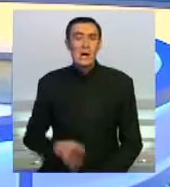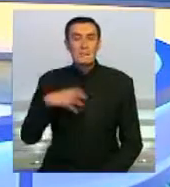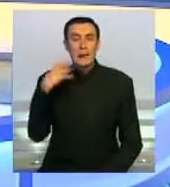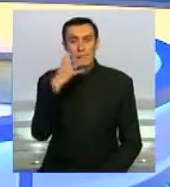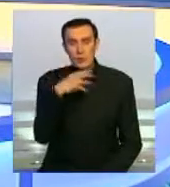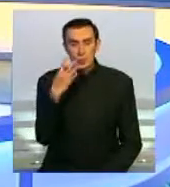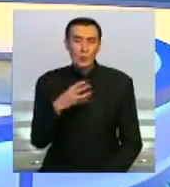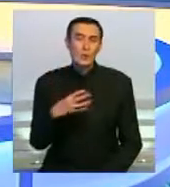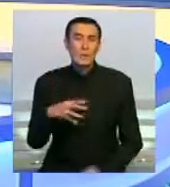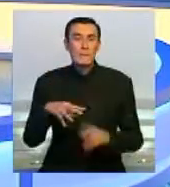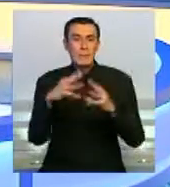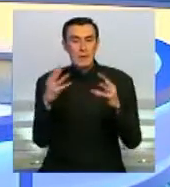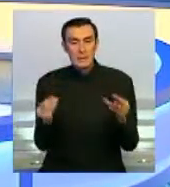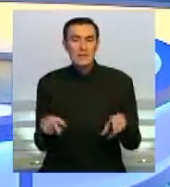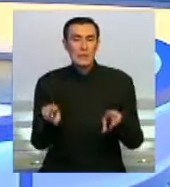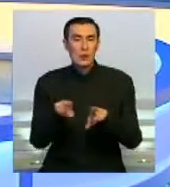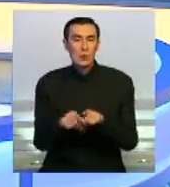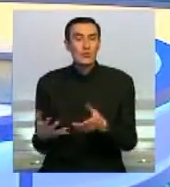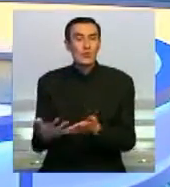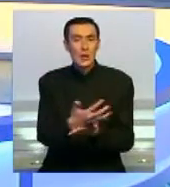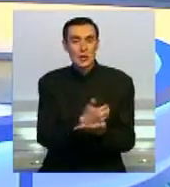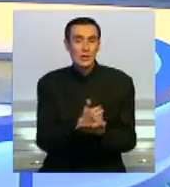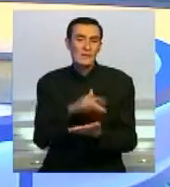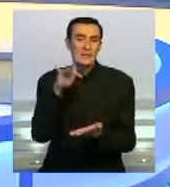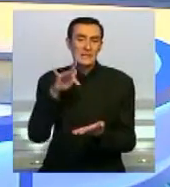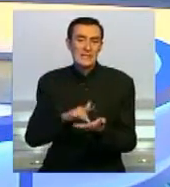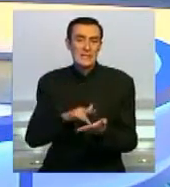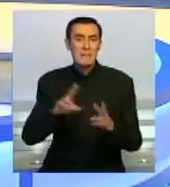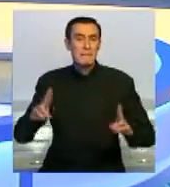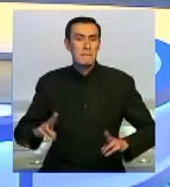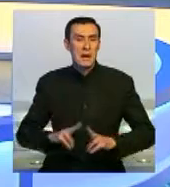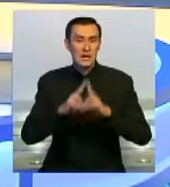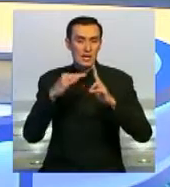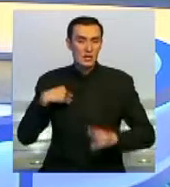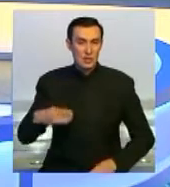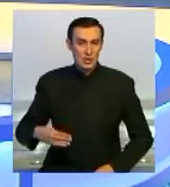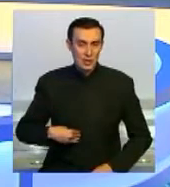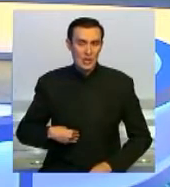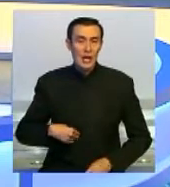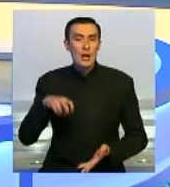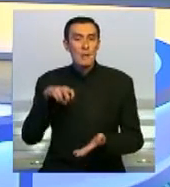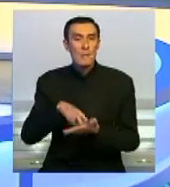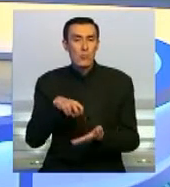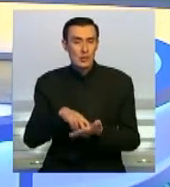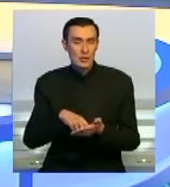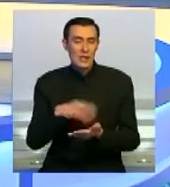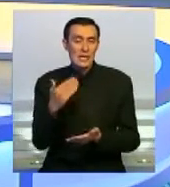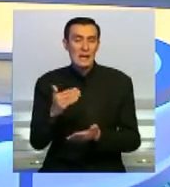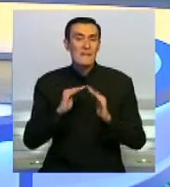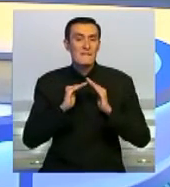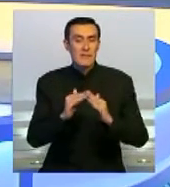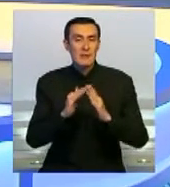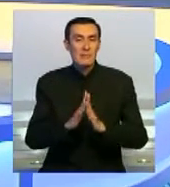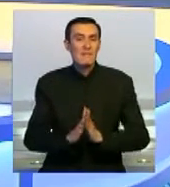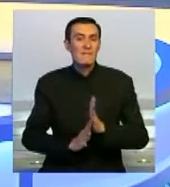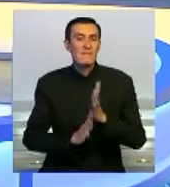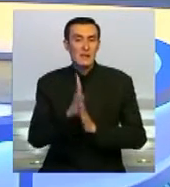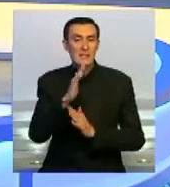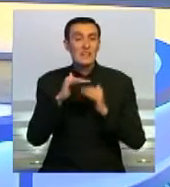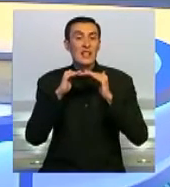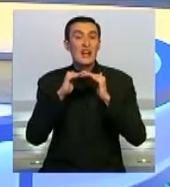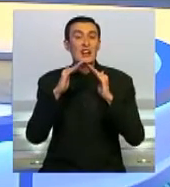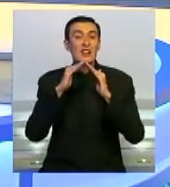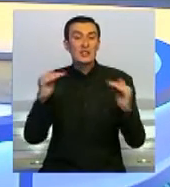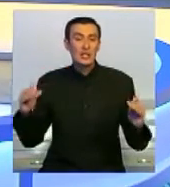Помидоры, баклажаны и перцы. Такой урожай собирают в центре Парижа сотрудники местной почты. Их ферма выросла прямо на